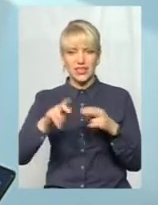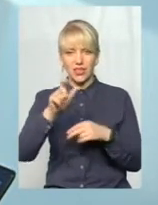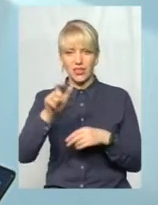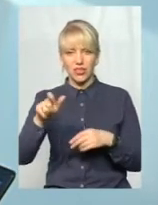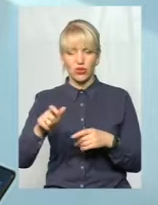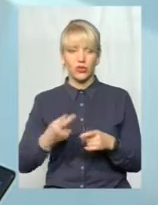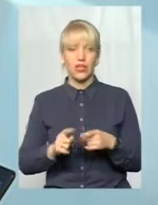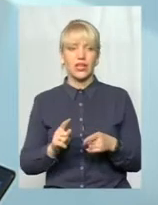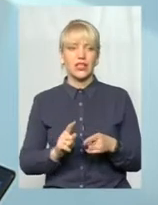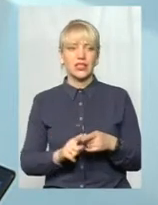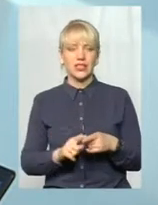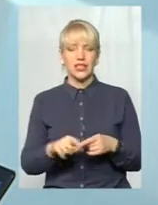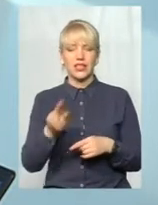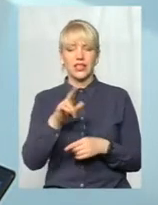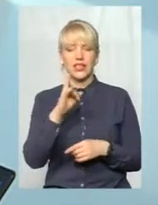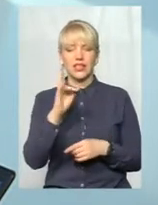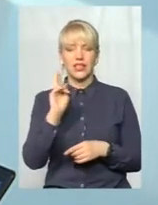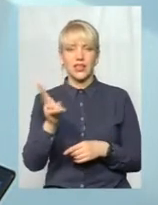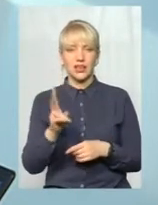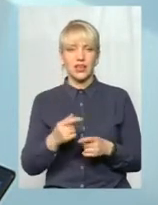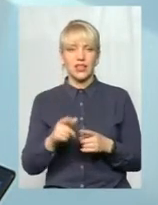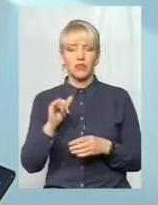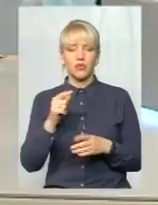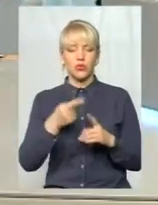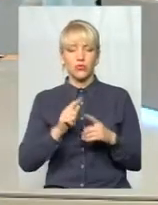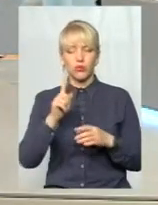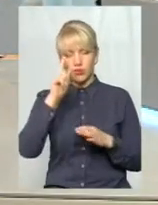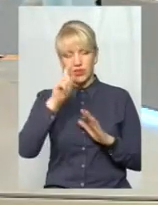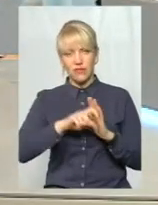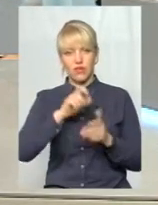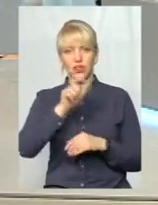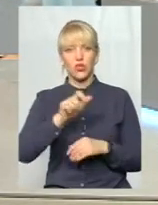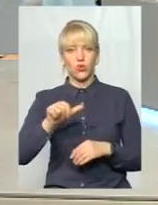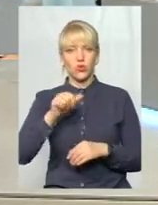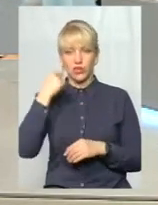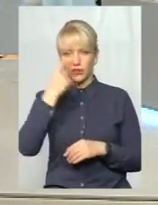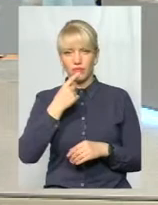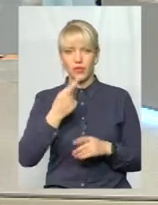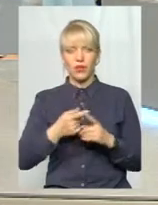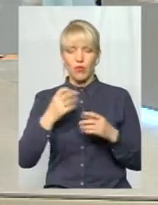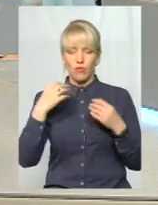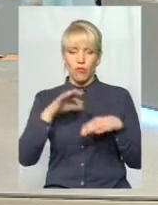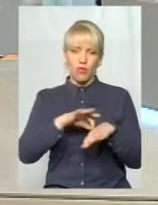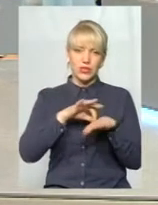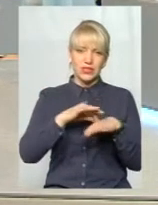ідентифіковували не по ДНК, а по тому, що їх знавали рідні чи близькі. По тілобудові, по